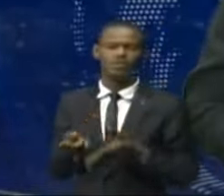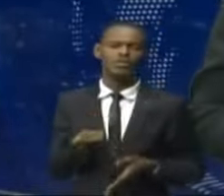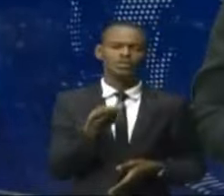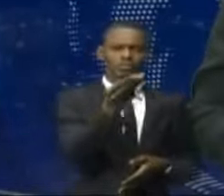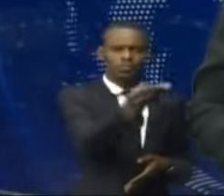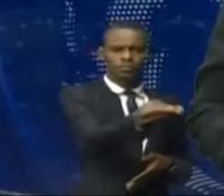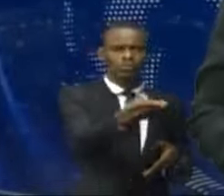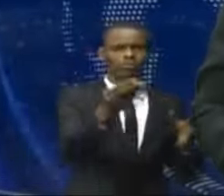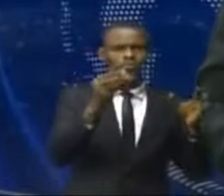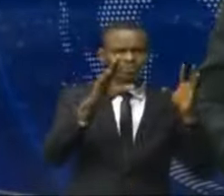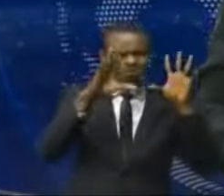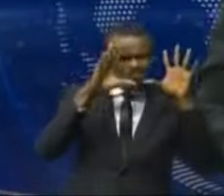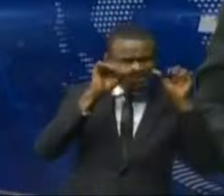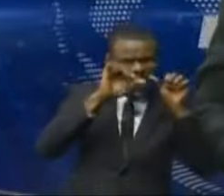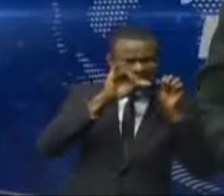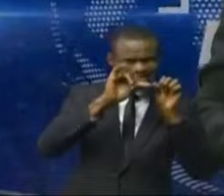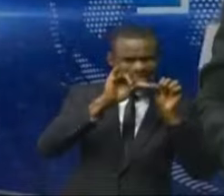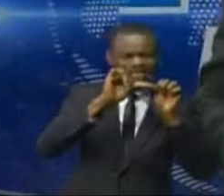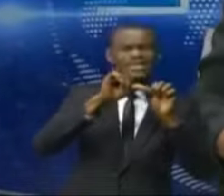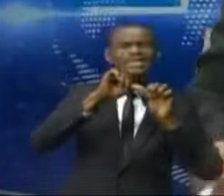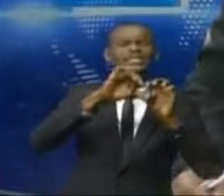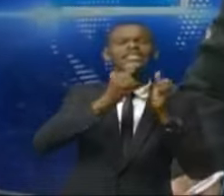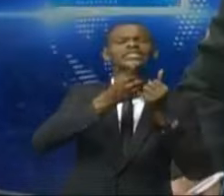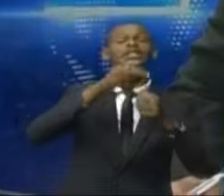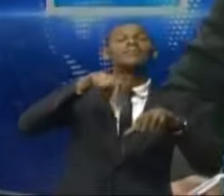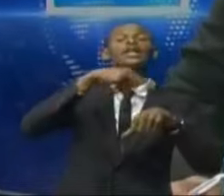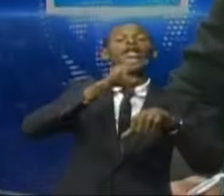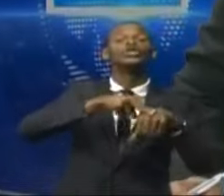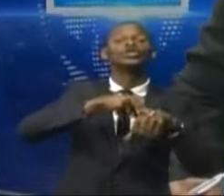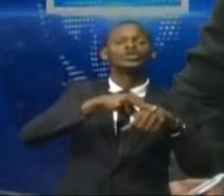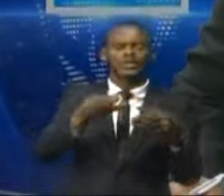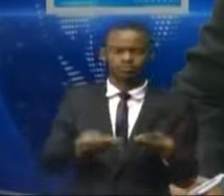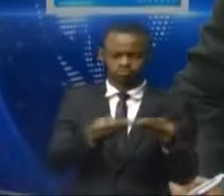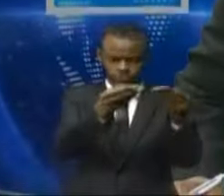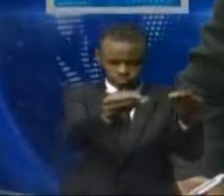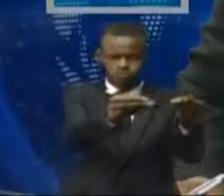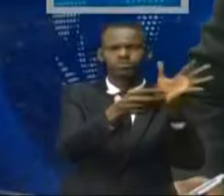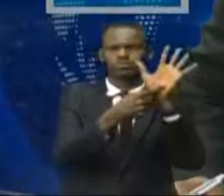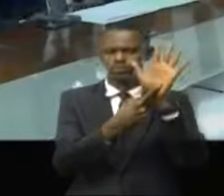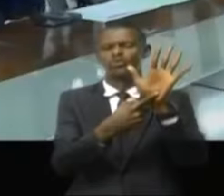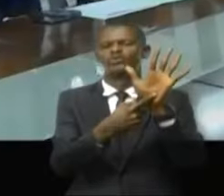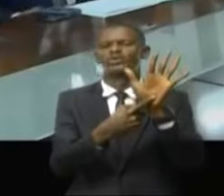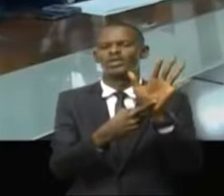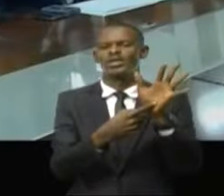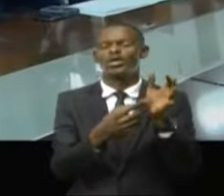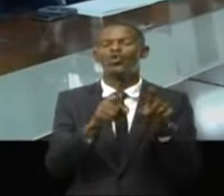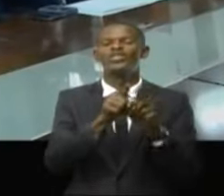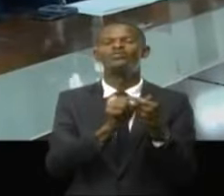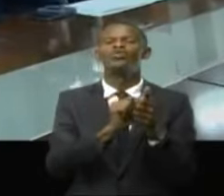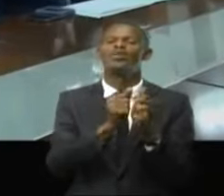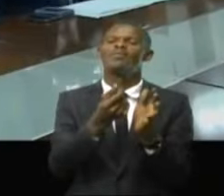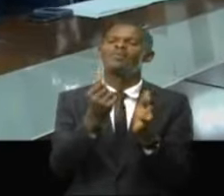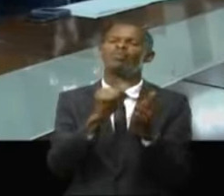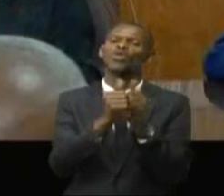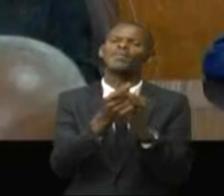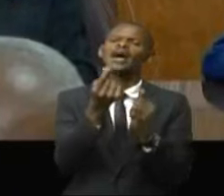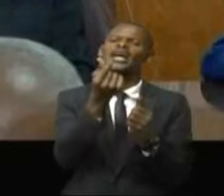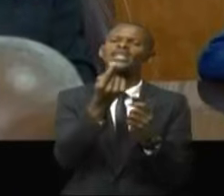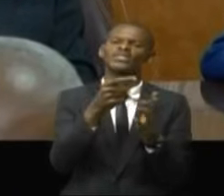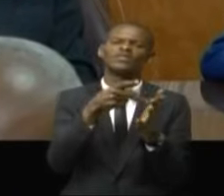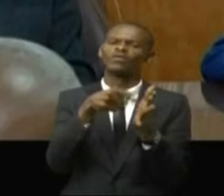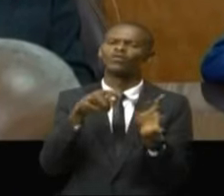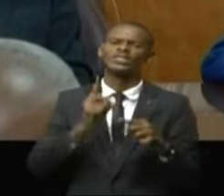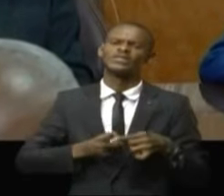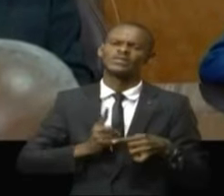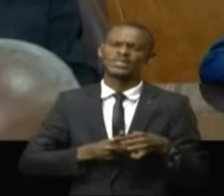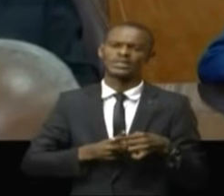des doléances liées au retard accumulé sur leur traitement. Sylvie Mouembo. Le 24 bourgmestres de communes que compte la